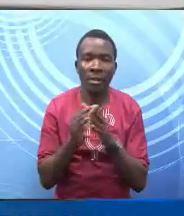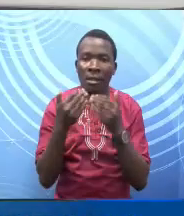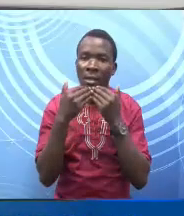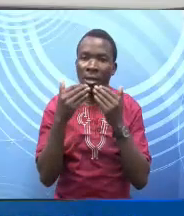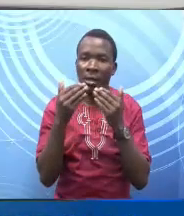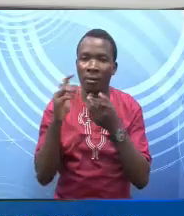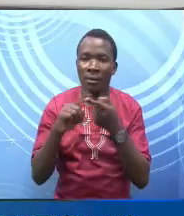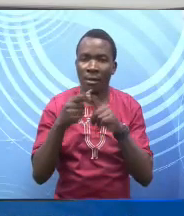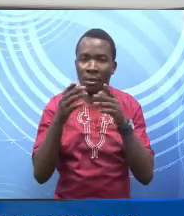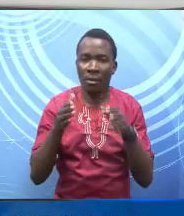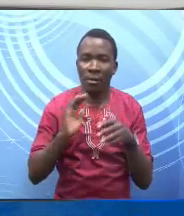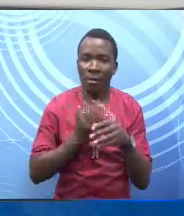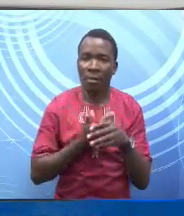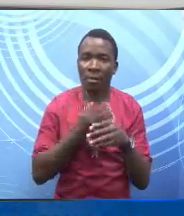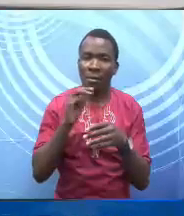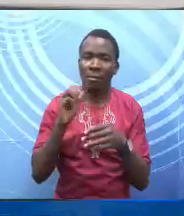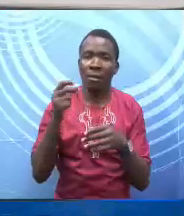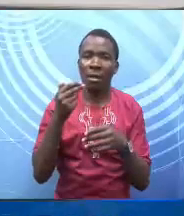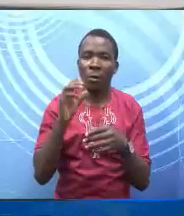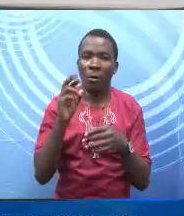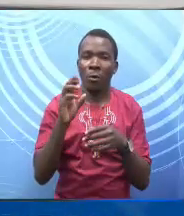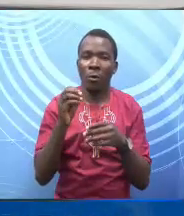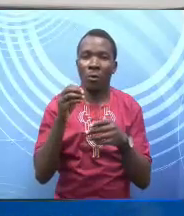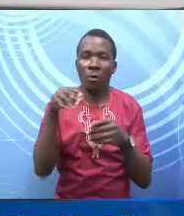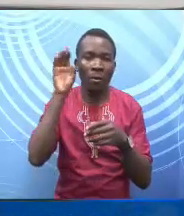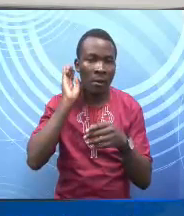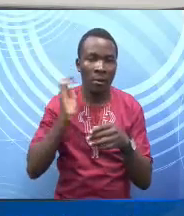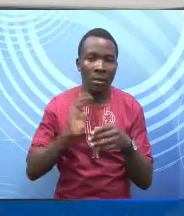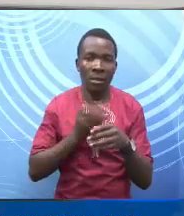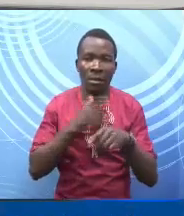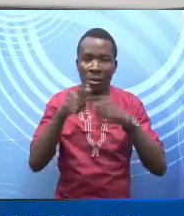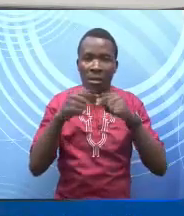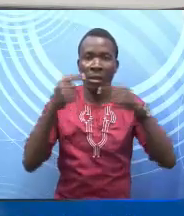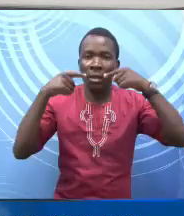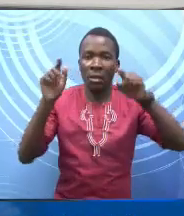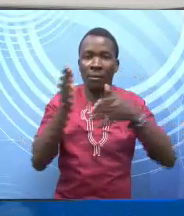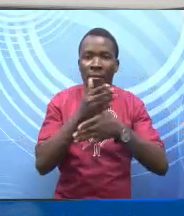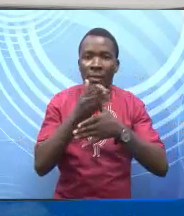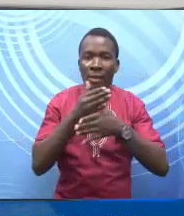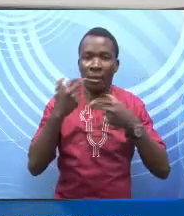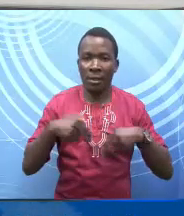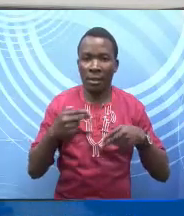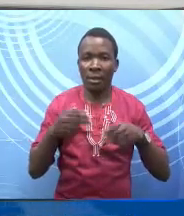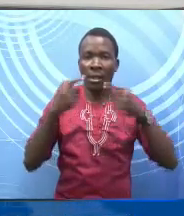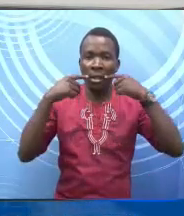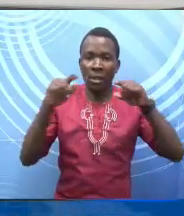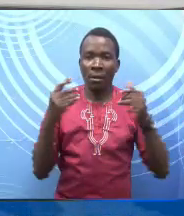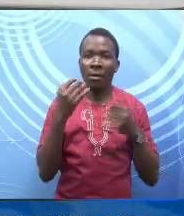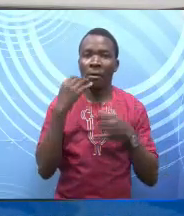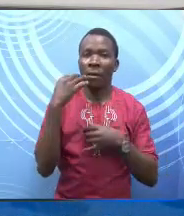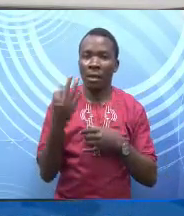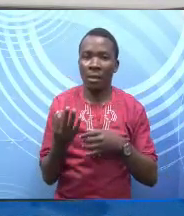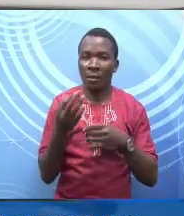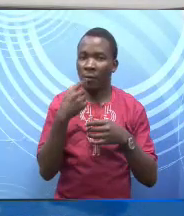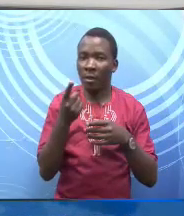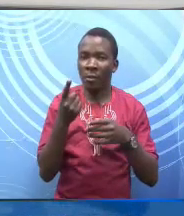Arakoze mugenzi wacu Mahoro Samson. Amakuru yacu reka tuyakomereze ku itangazo rya Minisiteri y'Ubuzima risohotse ku mugoroba wo kuri wa gatatu rivuga ko kuri uyu